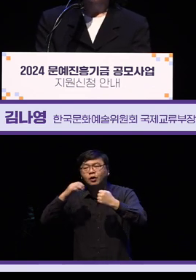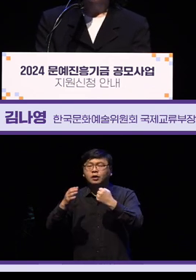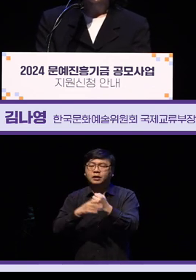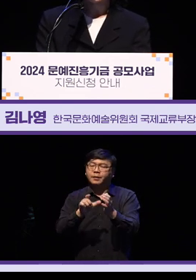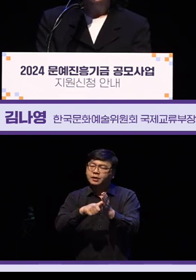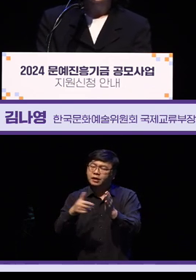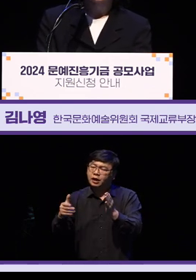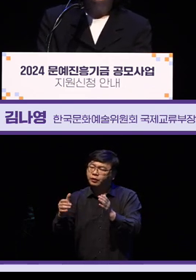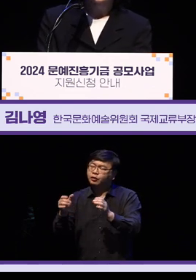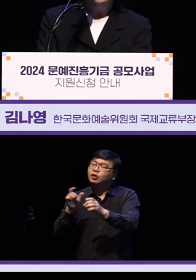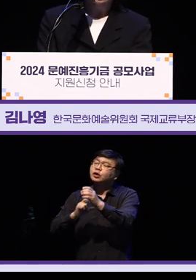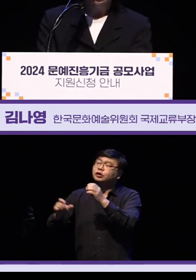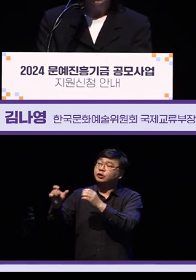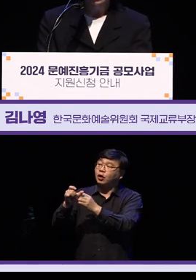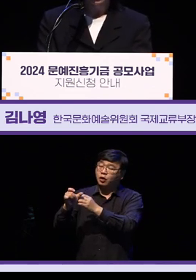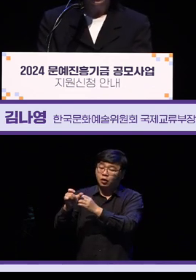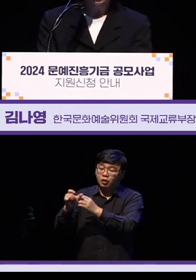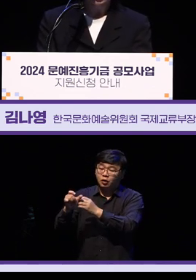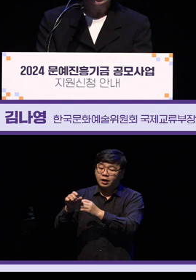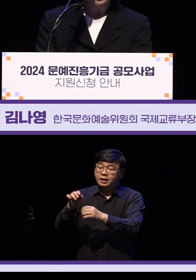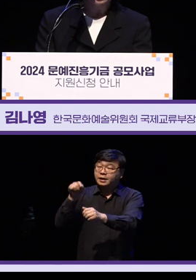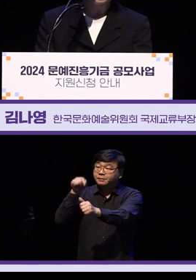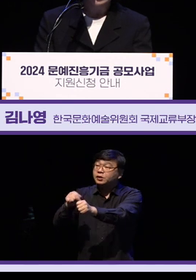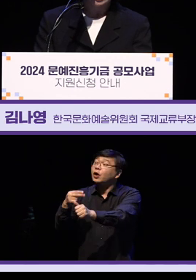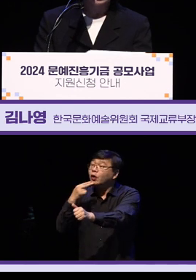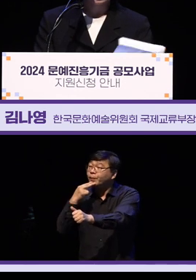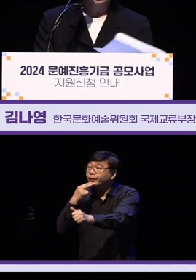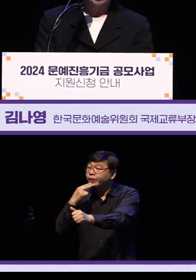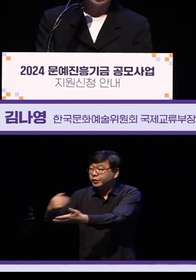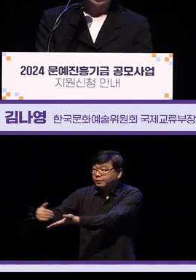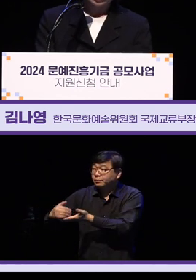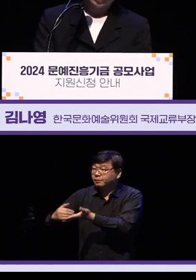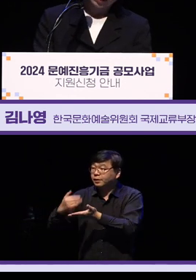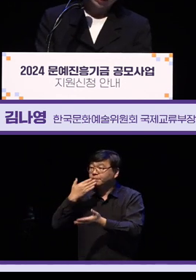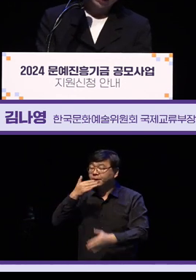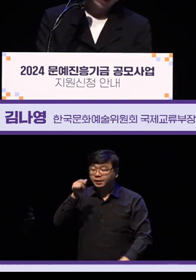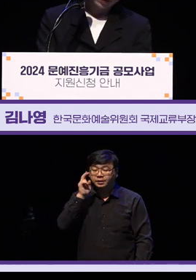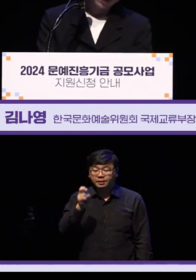일부 추가 공모를 진행할 수 있다는 점 참고해 주시기 바랍니다